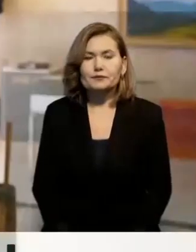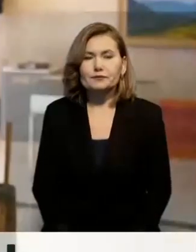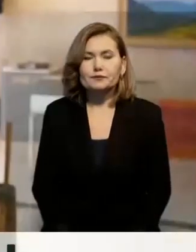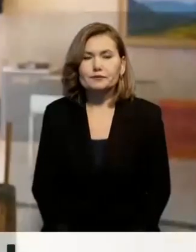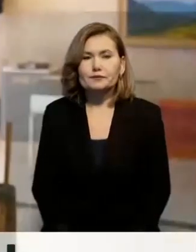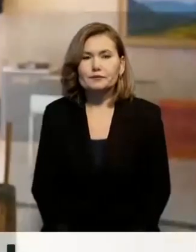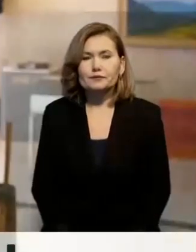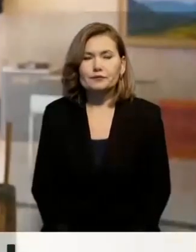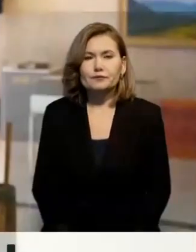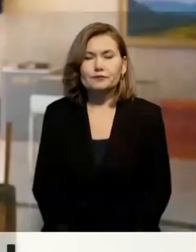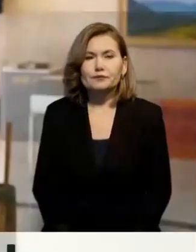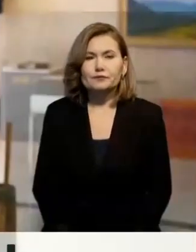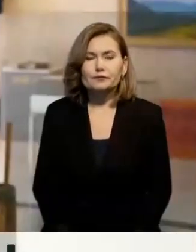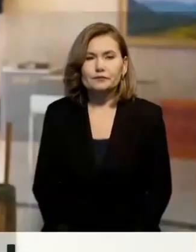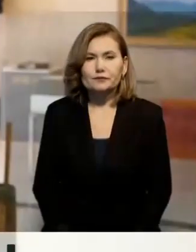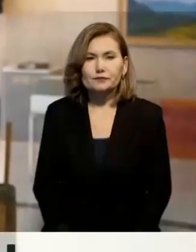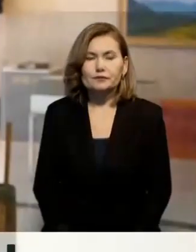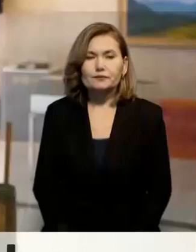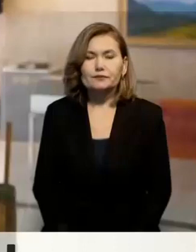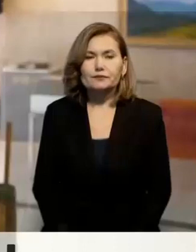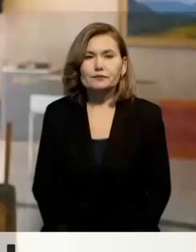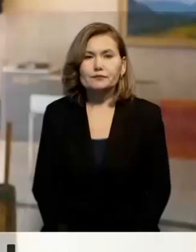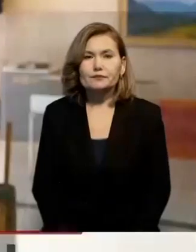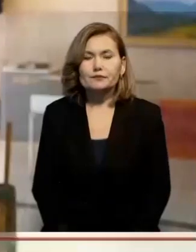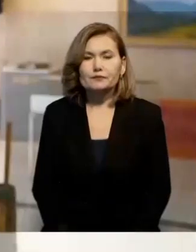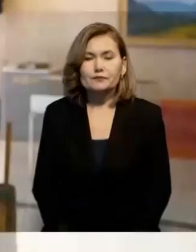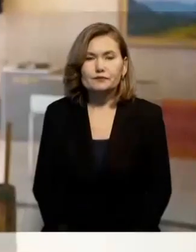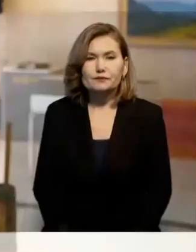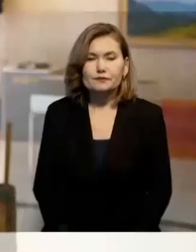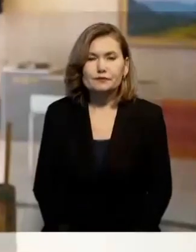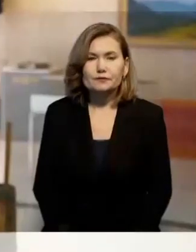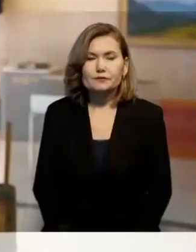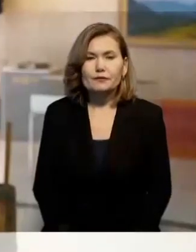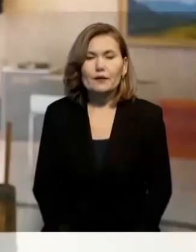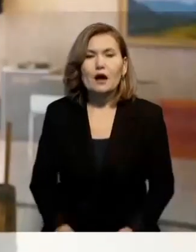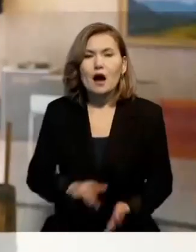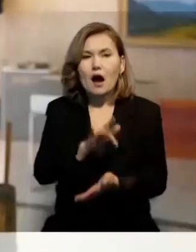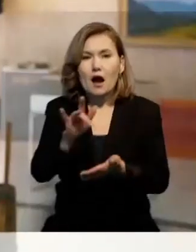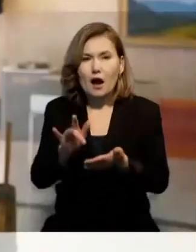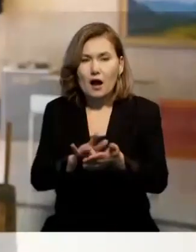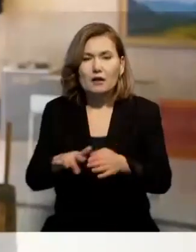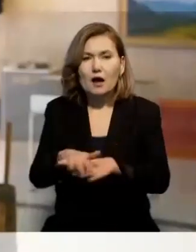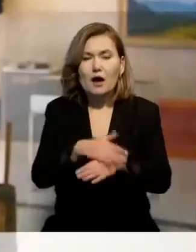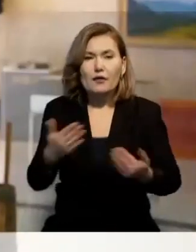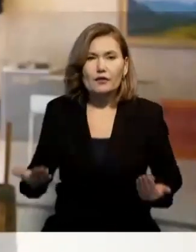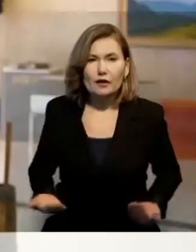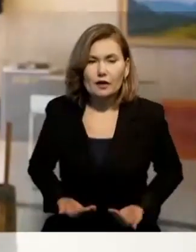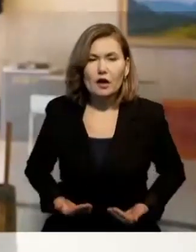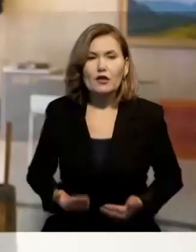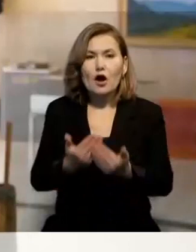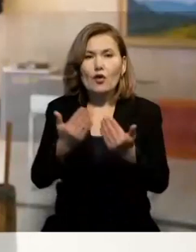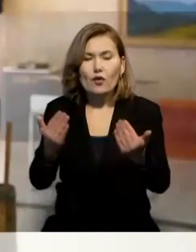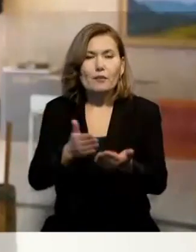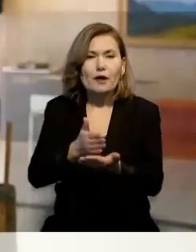И надо сказать, что данное мероприятие вызывает огромный интерес. Қала тұрғындары мен қонақтары көрмеге ерекше қызығушылық танытып